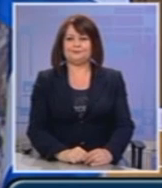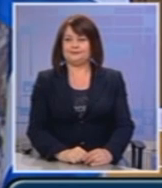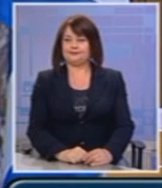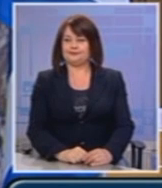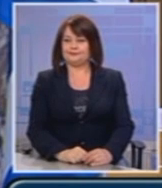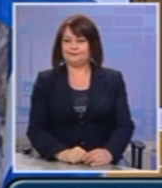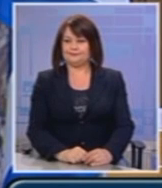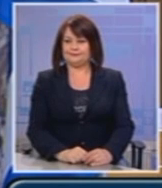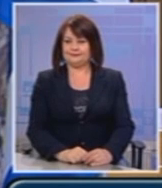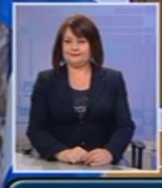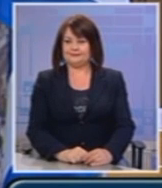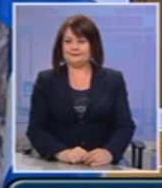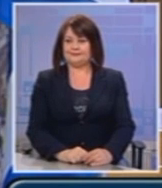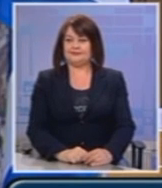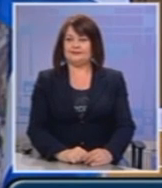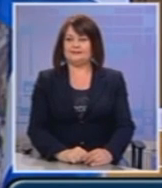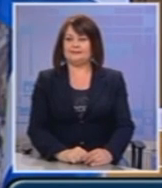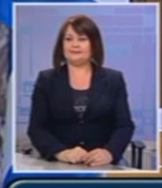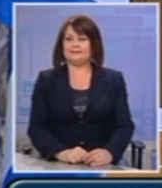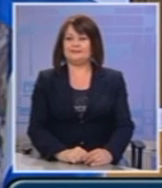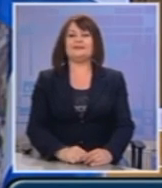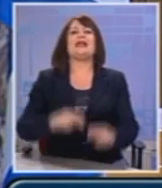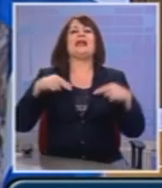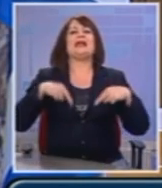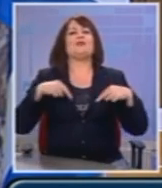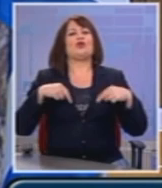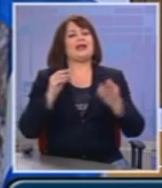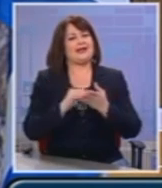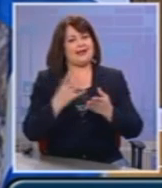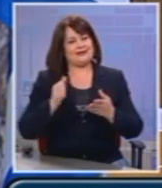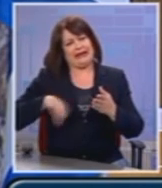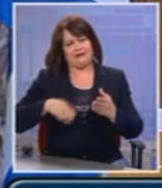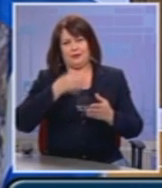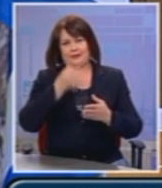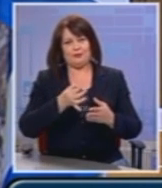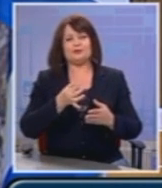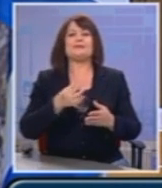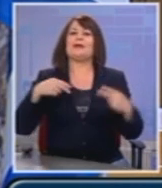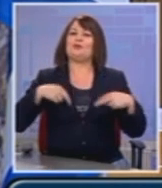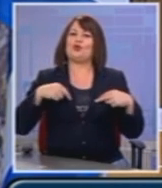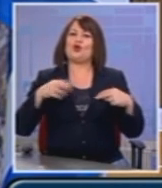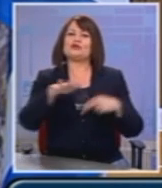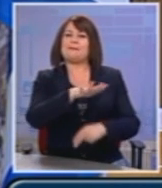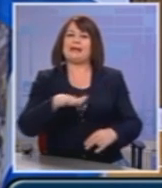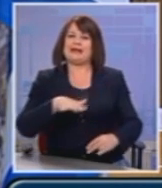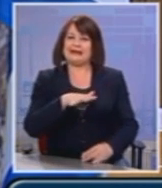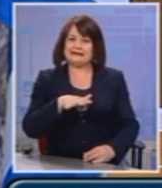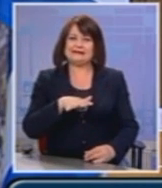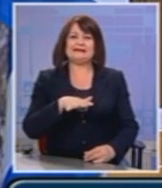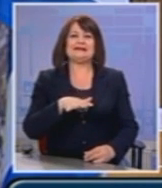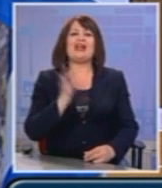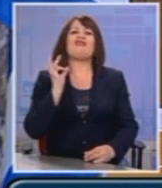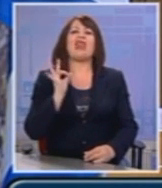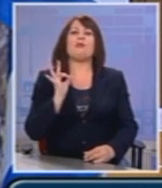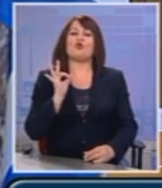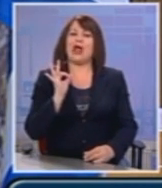επίσης παρίστανται άφησα τους υπουργούς τελευταίους ε ο υπουργός επικρατείας κύριος αλέκος